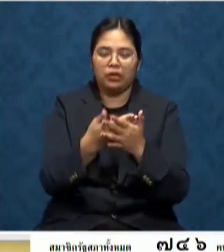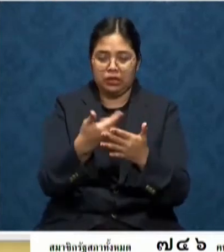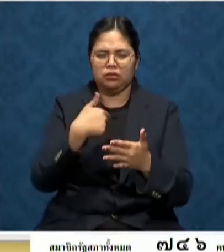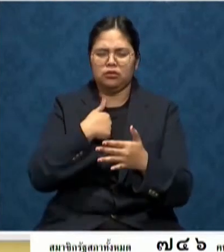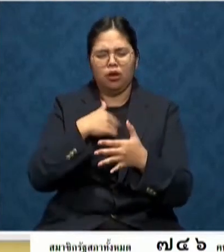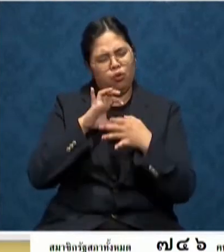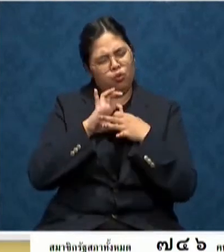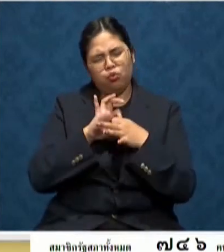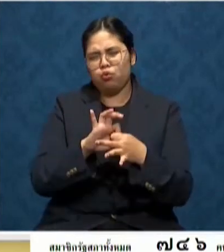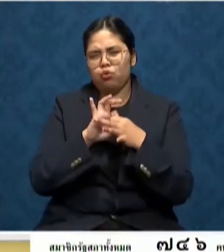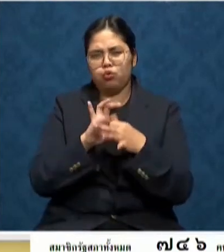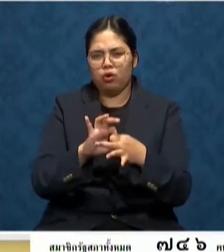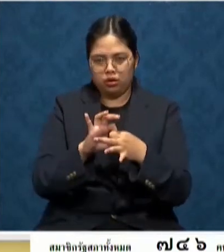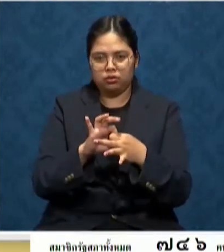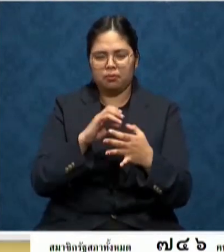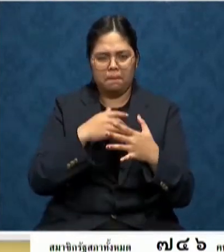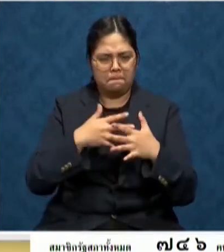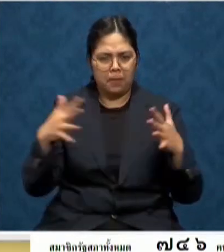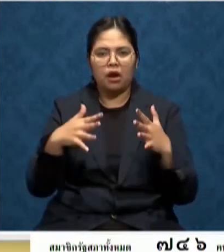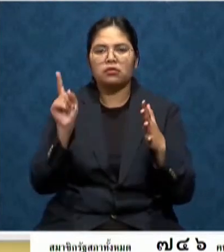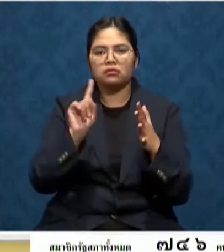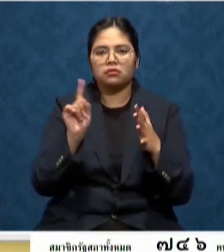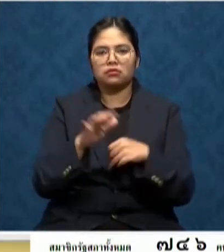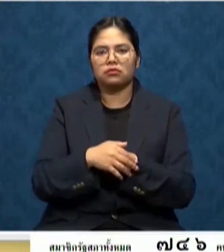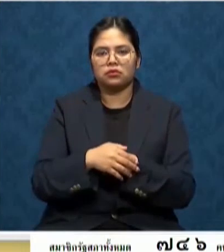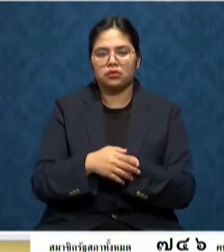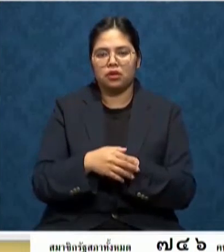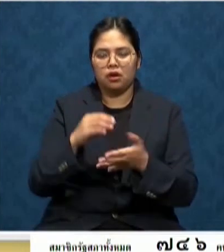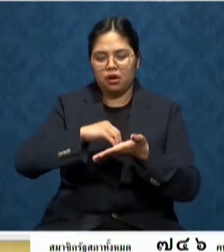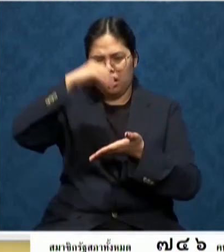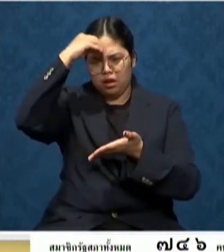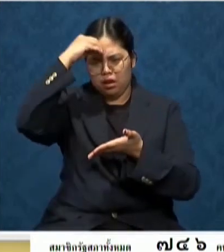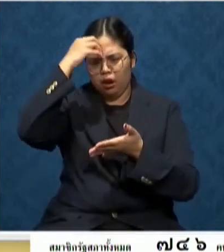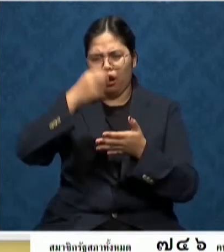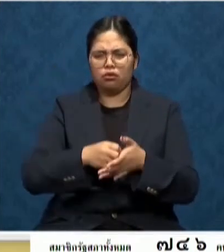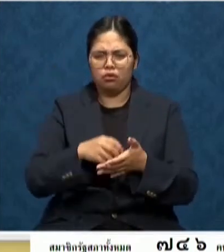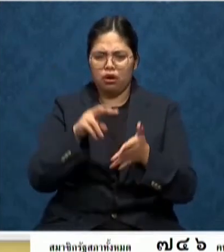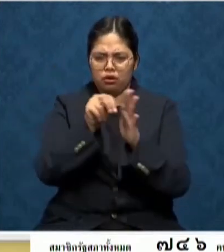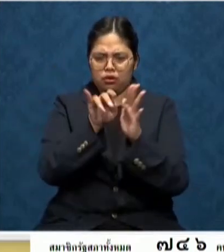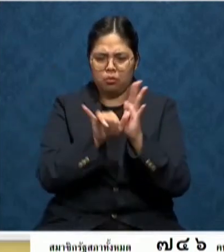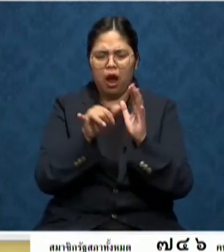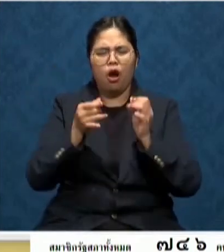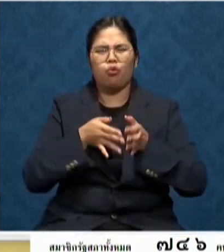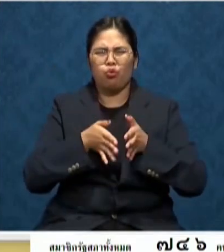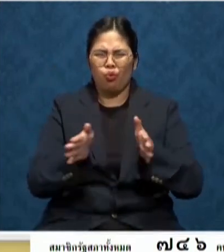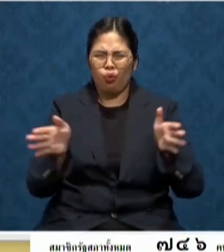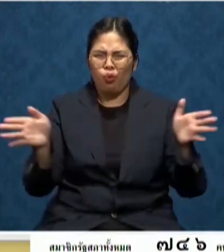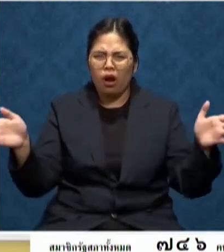ว